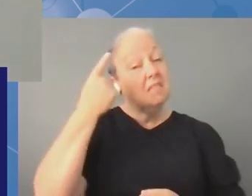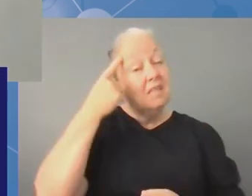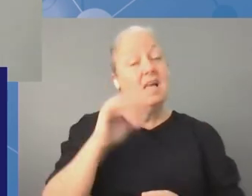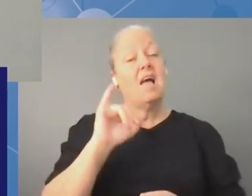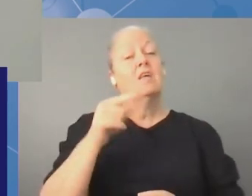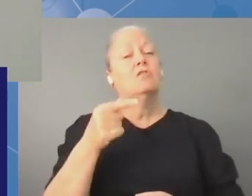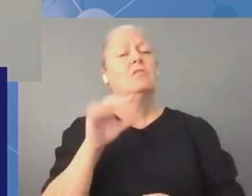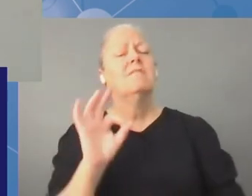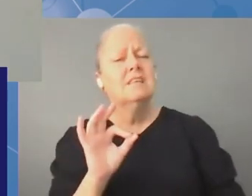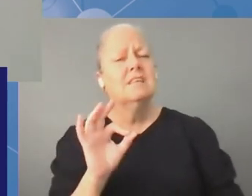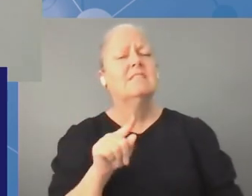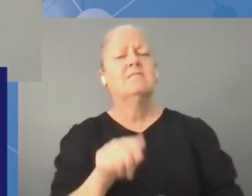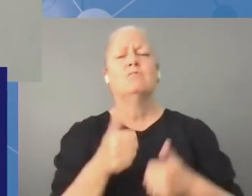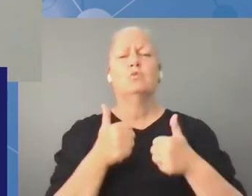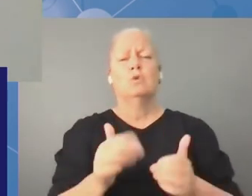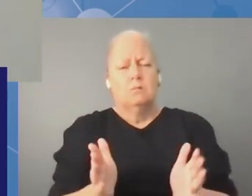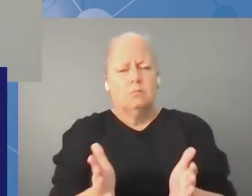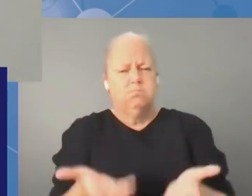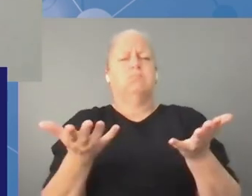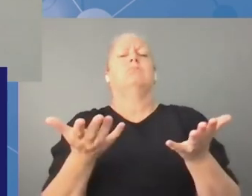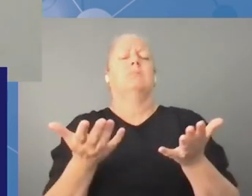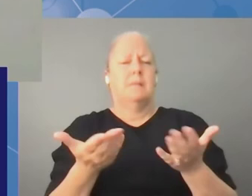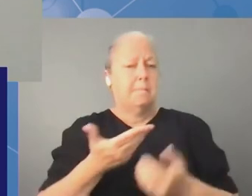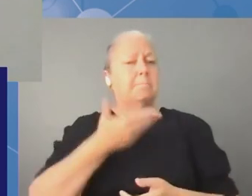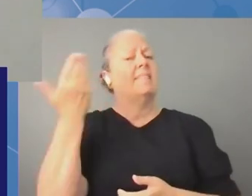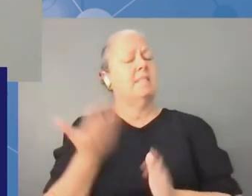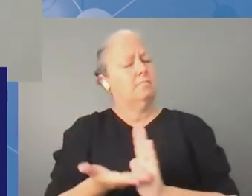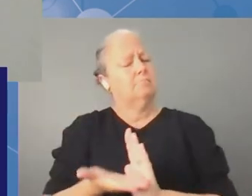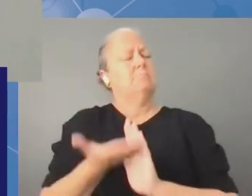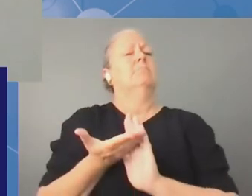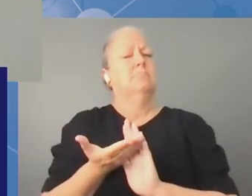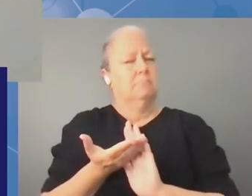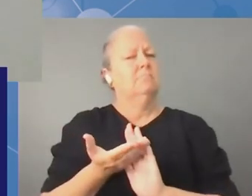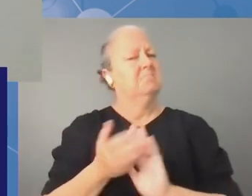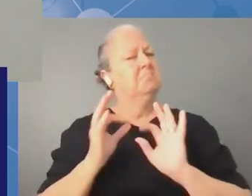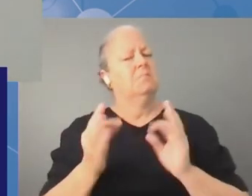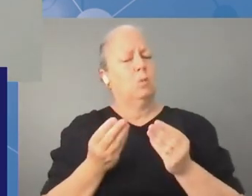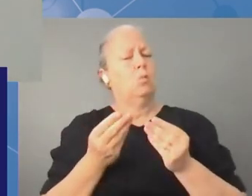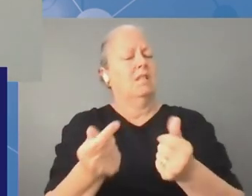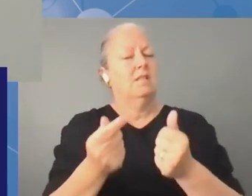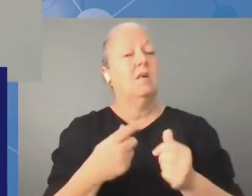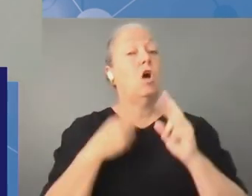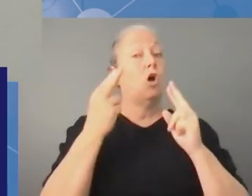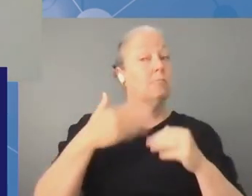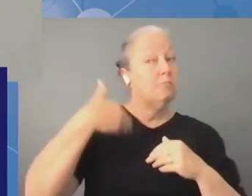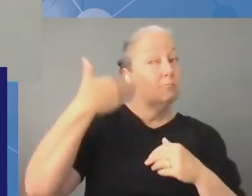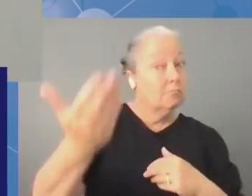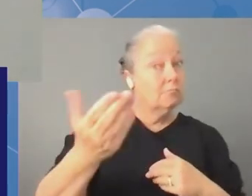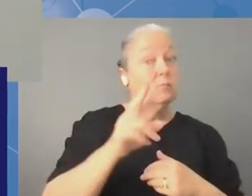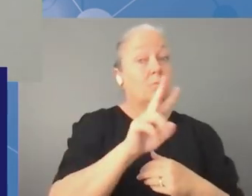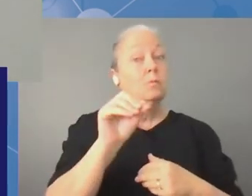جديدة وفريدة، مثل موضوع الذكاء الاصطناعي. هذه هي القمة. قمة